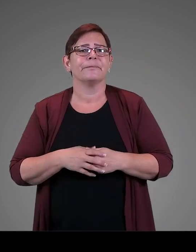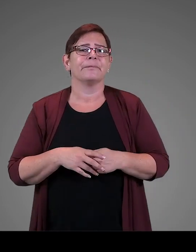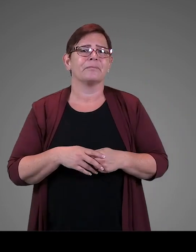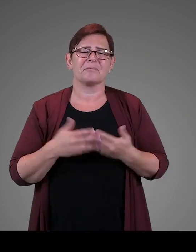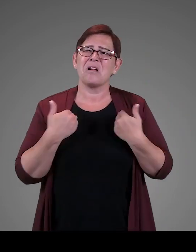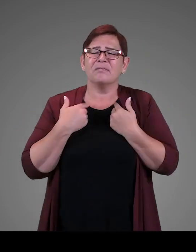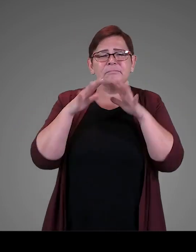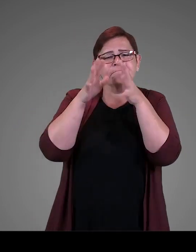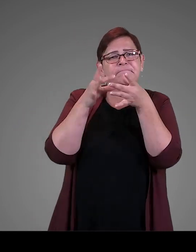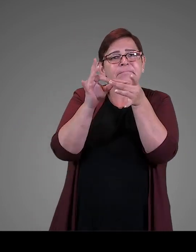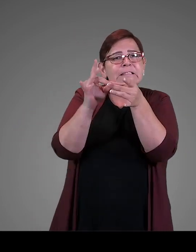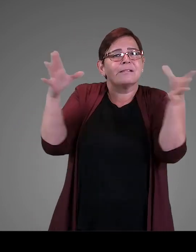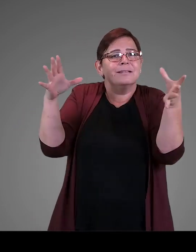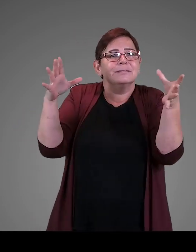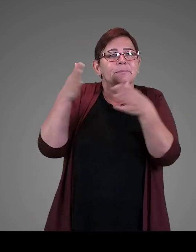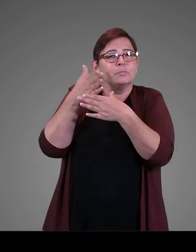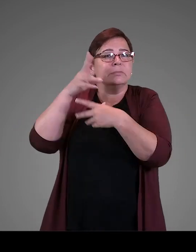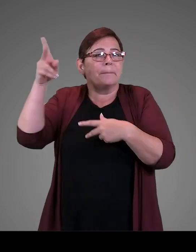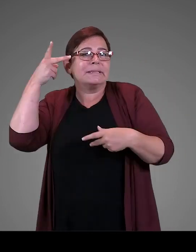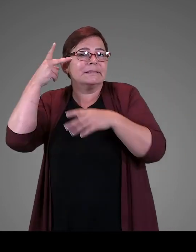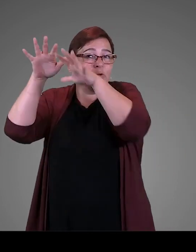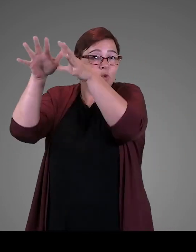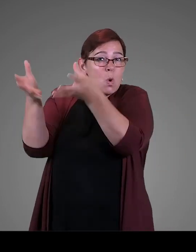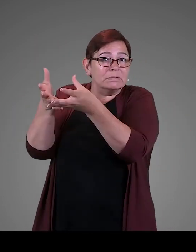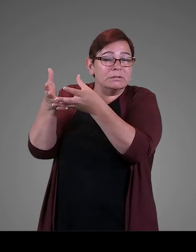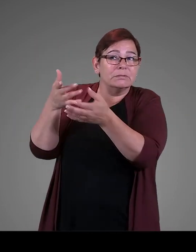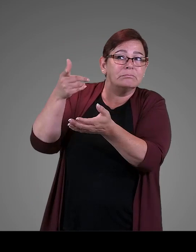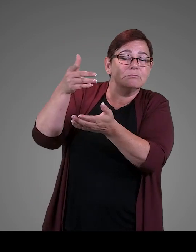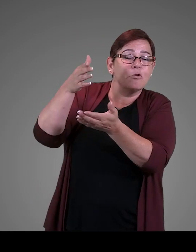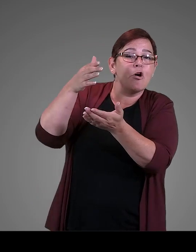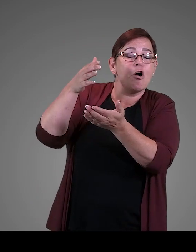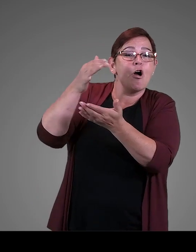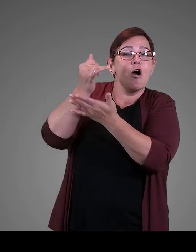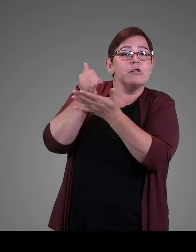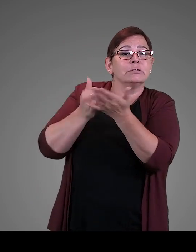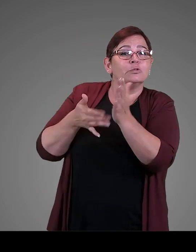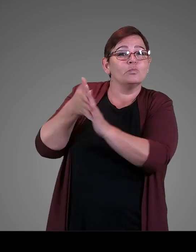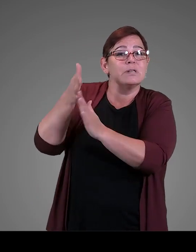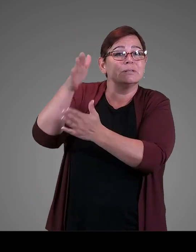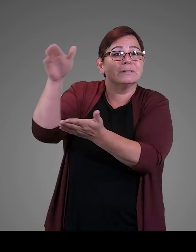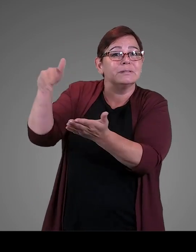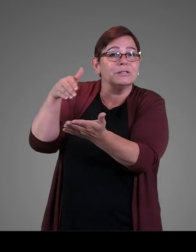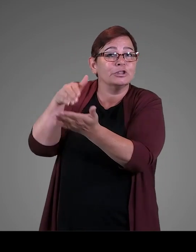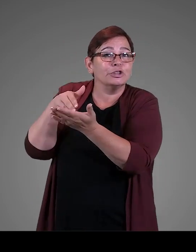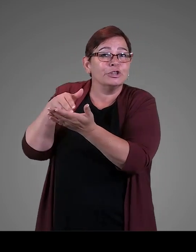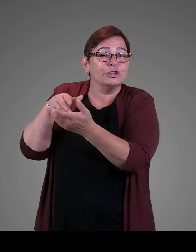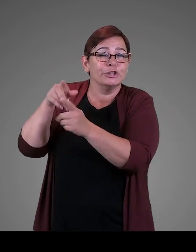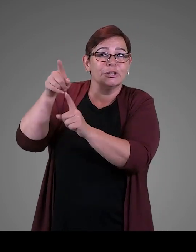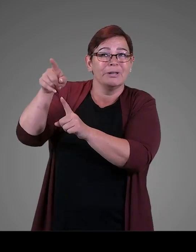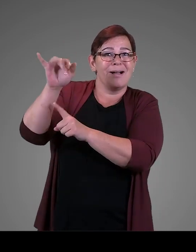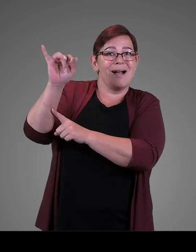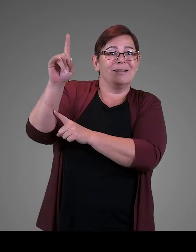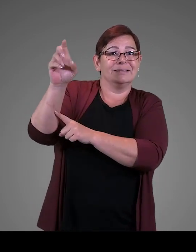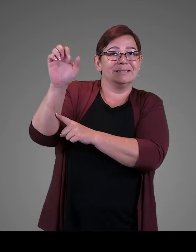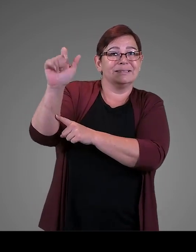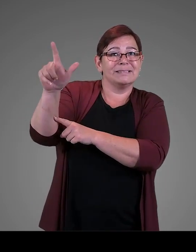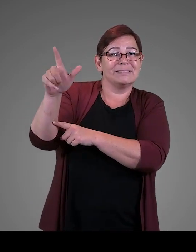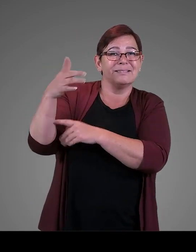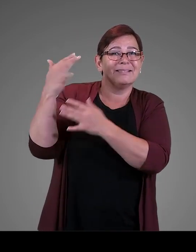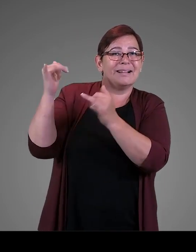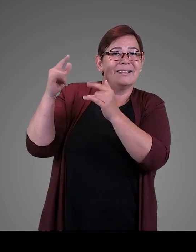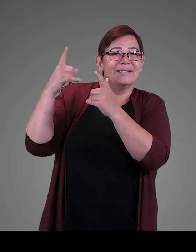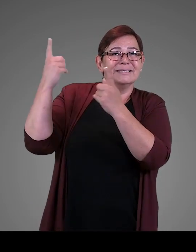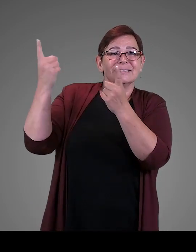il y a comme une espèce de dissonance entre le discours politique sur les centres d'artistes comme étant un idéal, quelque chose